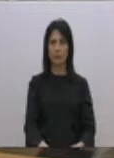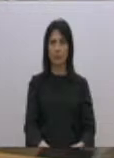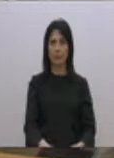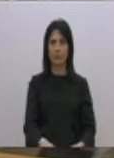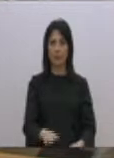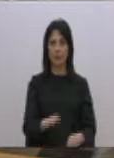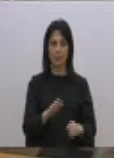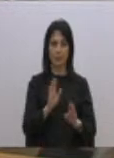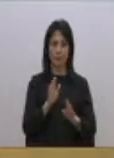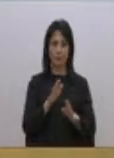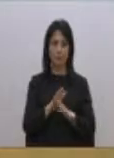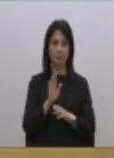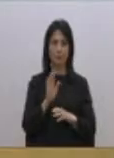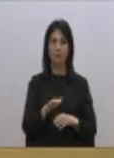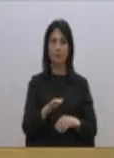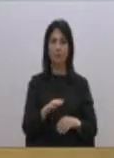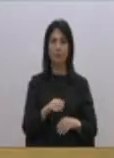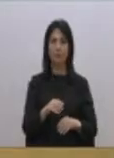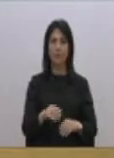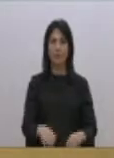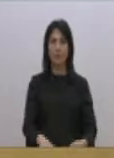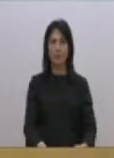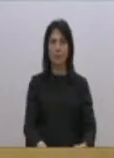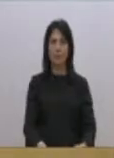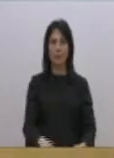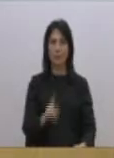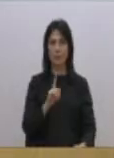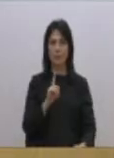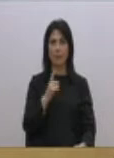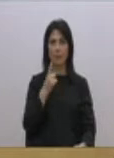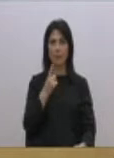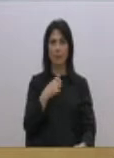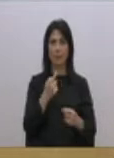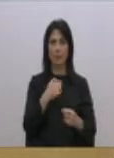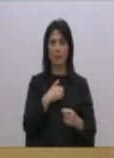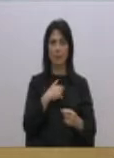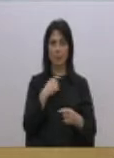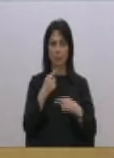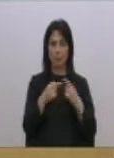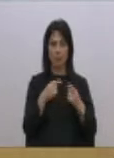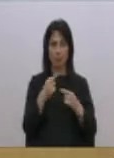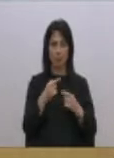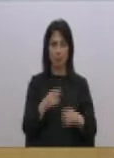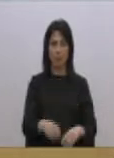ავითვისებავითვის. ხო, ესე იგი რა ერთ მნიშვნელოვან საკითხობრა.